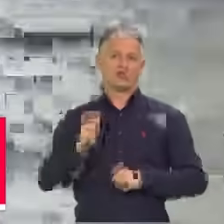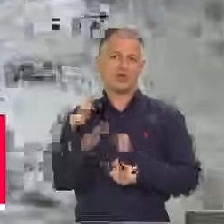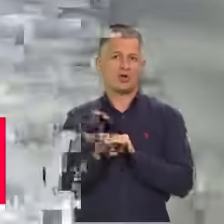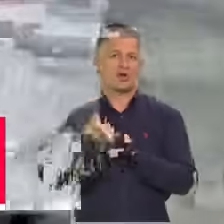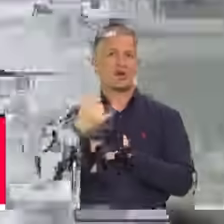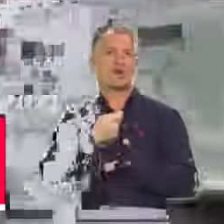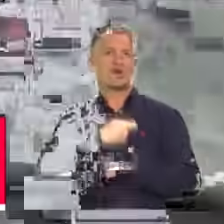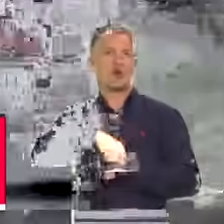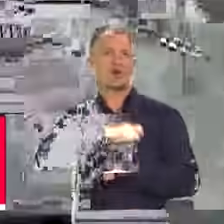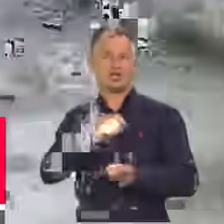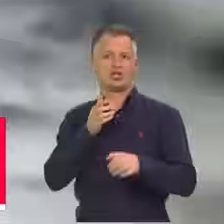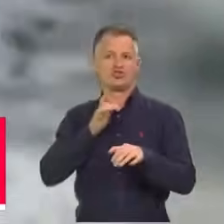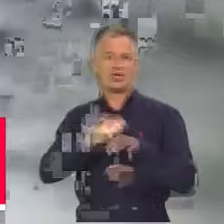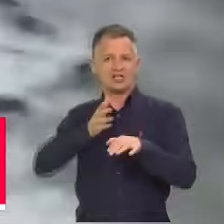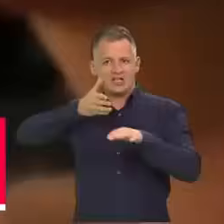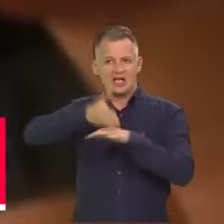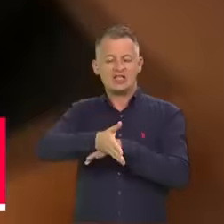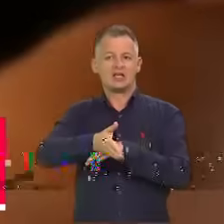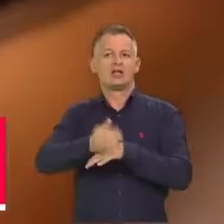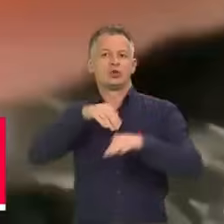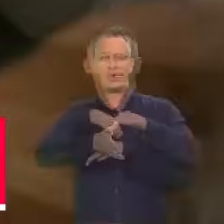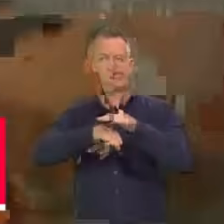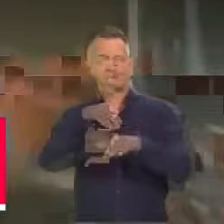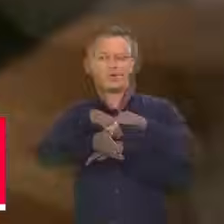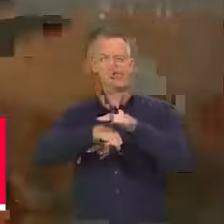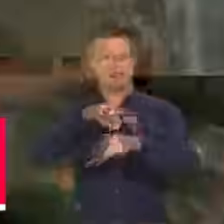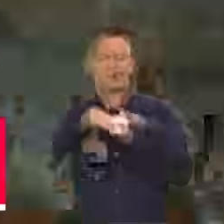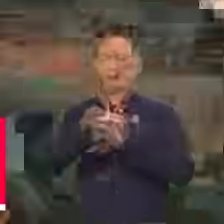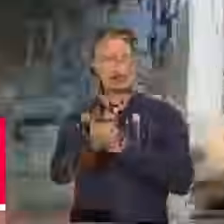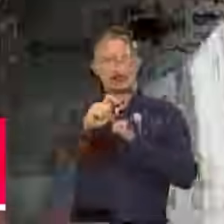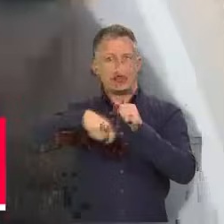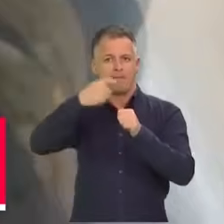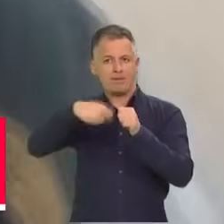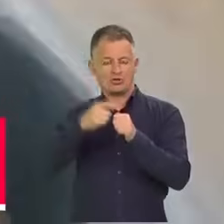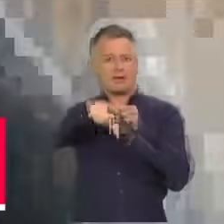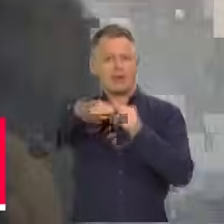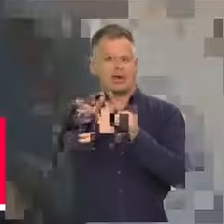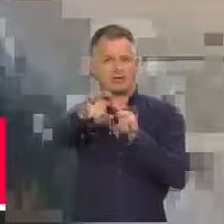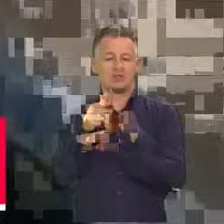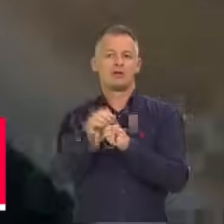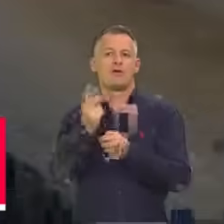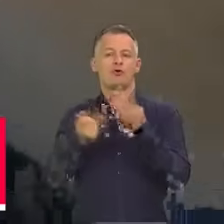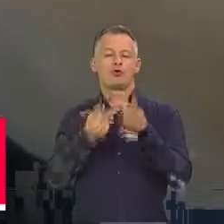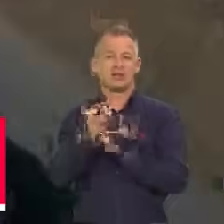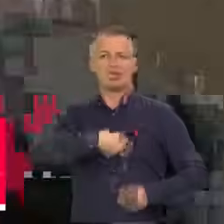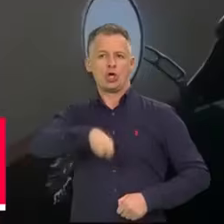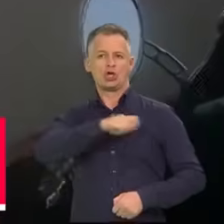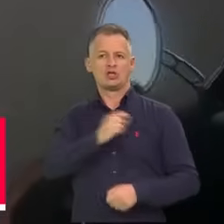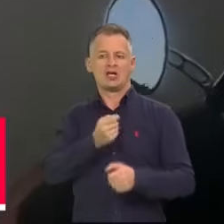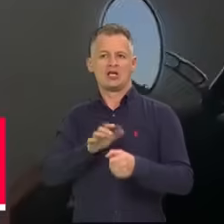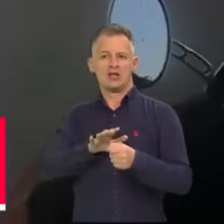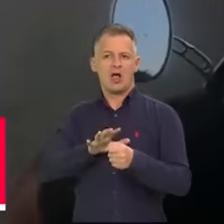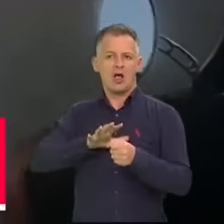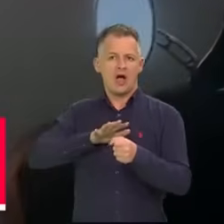și teroriști care încercau să intre în țară printr-un tunel subteran. Au apărut și imagini noi cu înregistrările de pe camerele video purtate de teroriștii care au